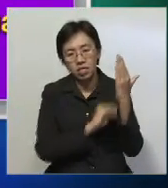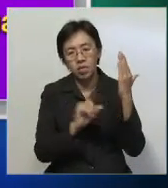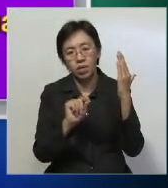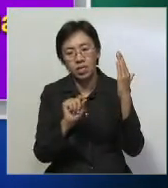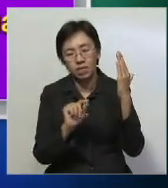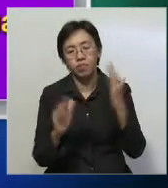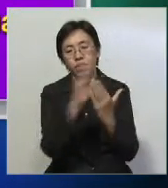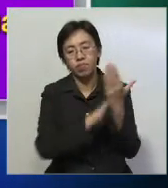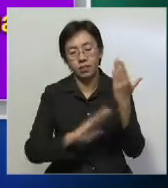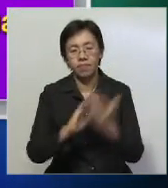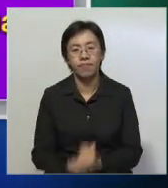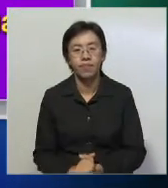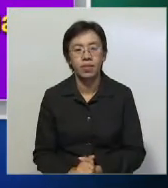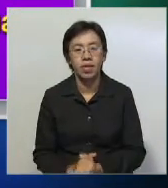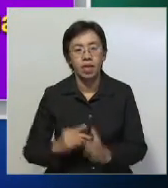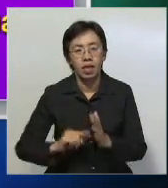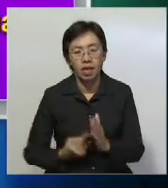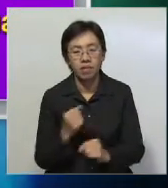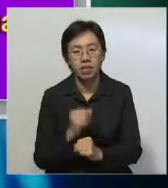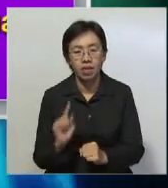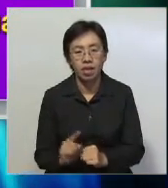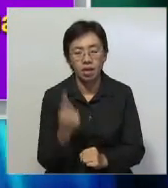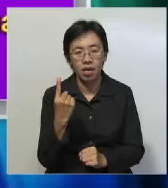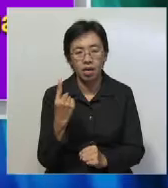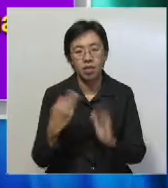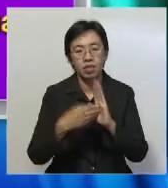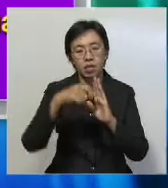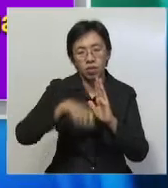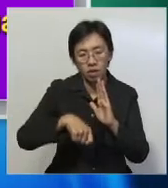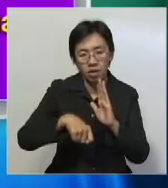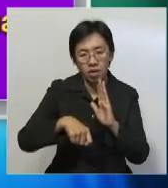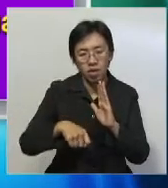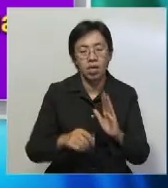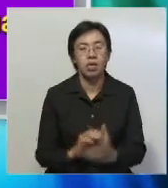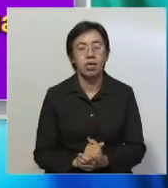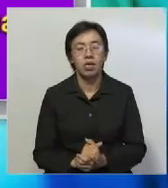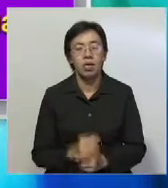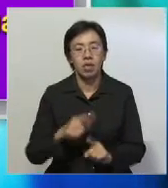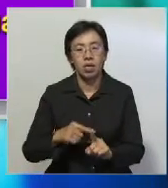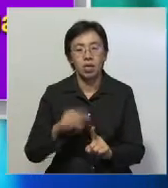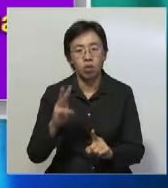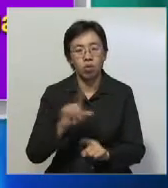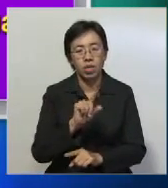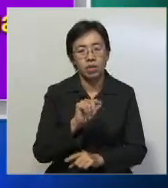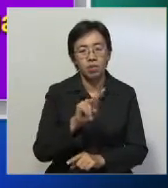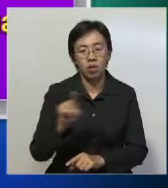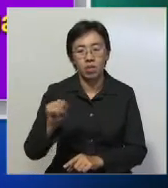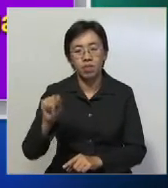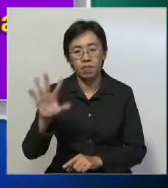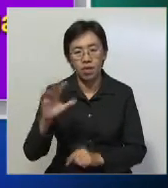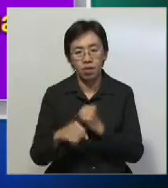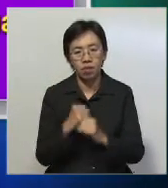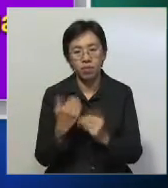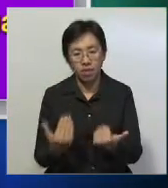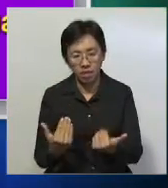ประเทศค่ะโดยได้มีการนำร่องจัดงานครั้งแรกก็คือนครราชสีมาระหว่างวันที่22-25มิถุน